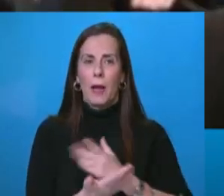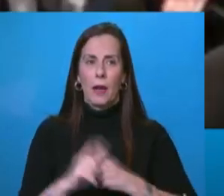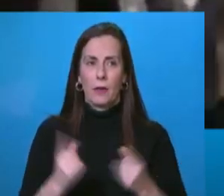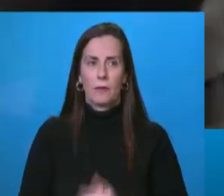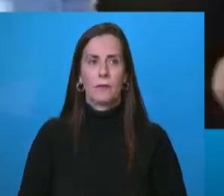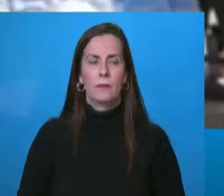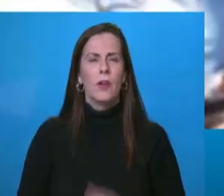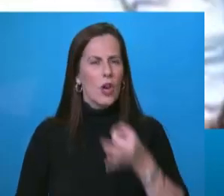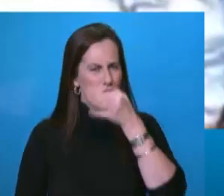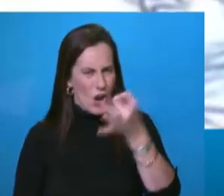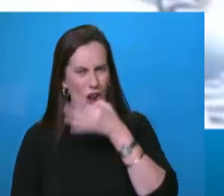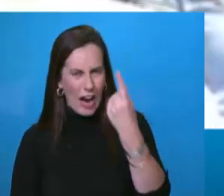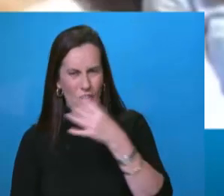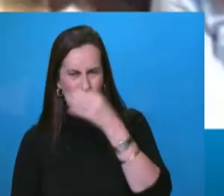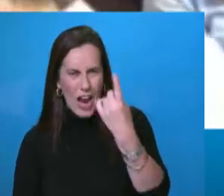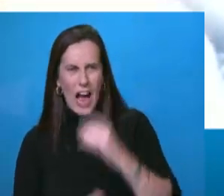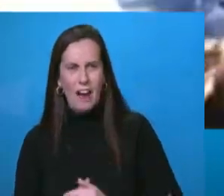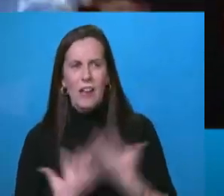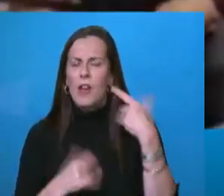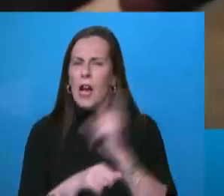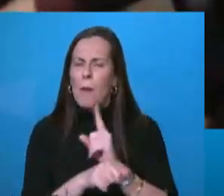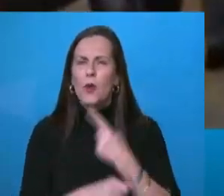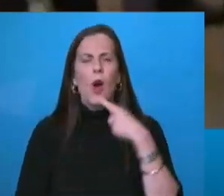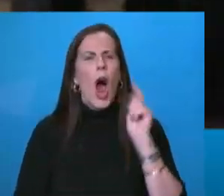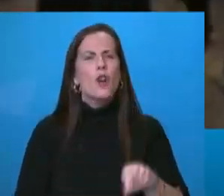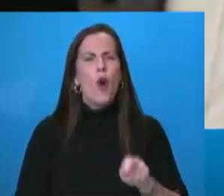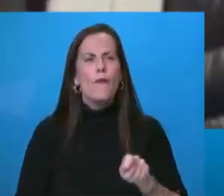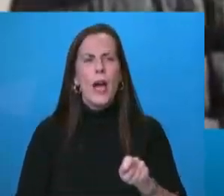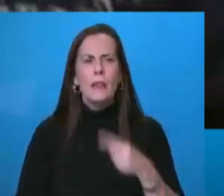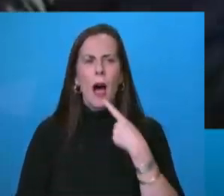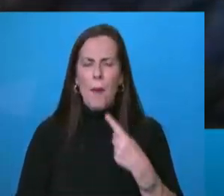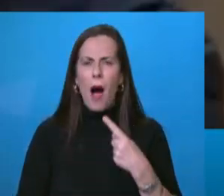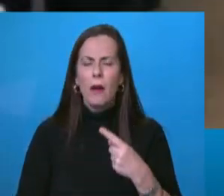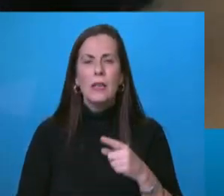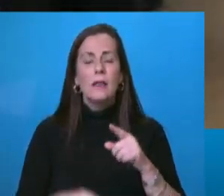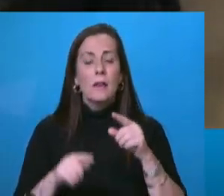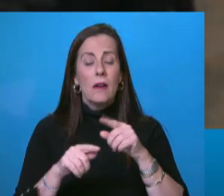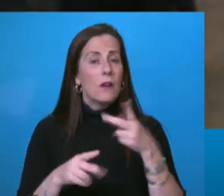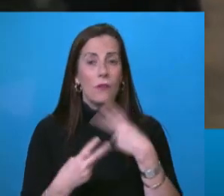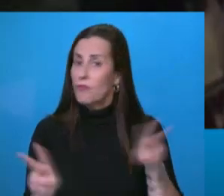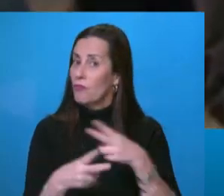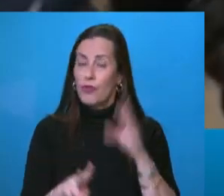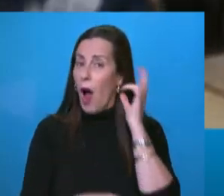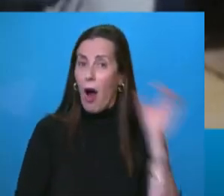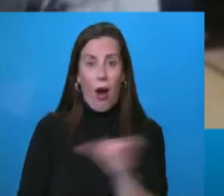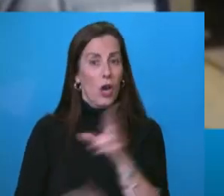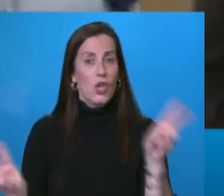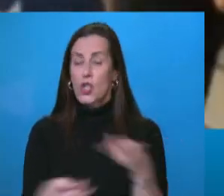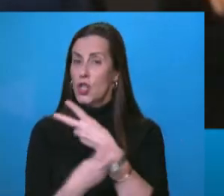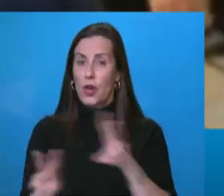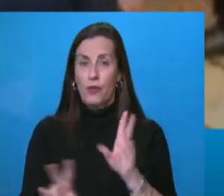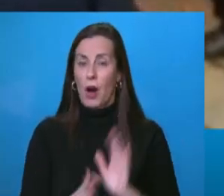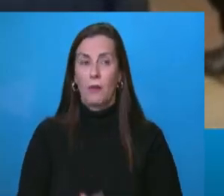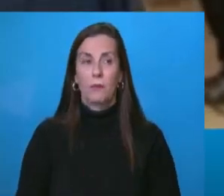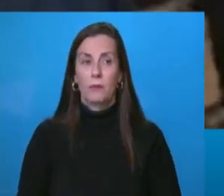רגע, שאלה אחת, אדוני, לפני כמה דקות הוציא השופט בני מזוז צו ארעי שמונע את מינויה של אורלי בן ארי, כמה